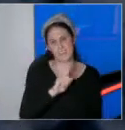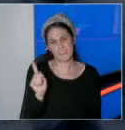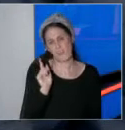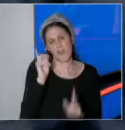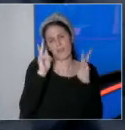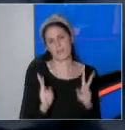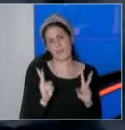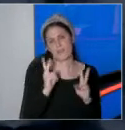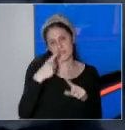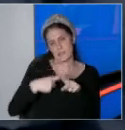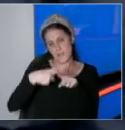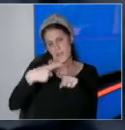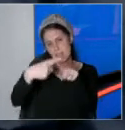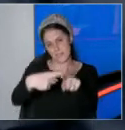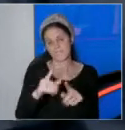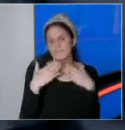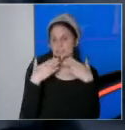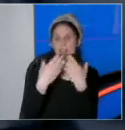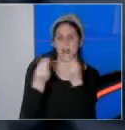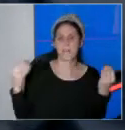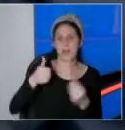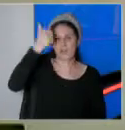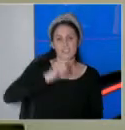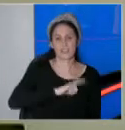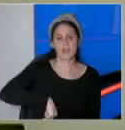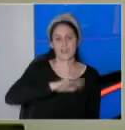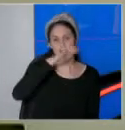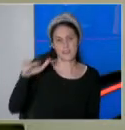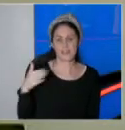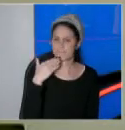כן. בדיוק. תודה רבה לך, ראש עיריית גבעתיים, רן קוניק, תודה.